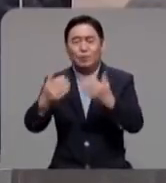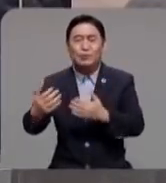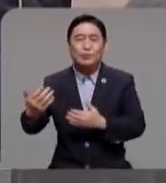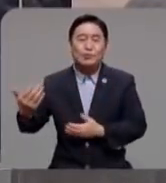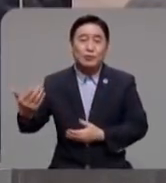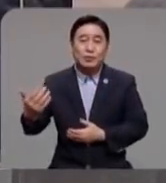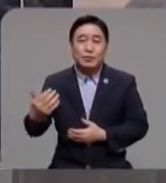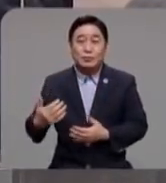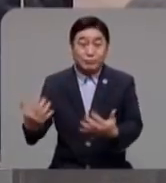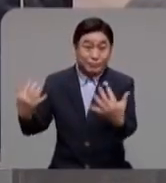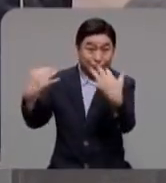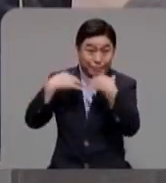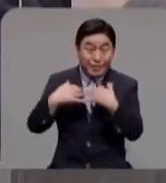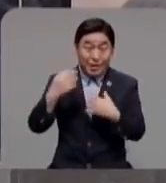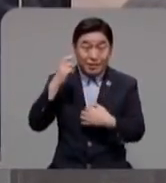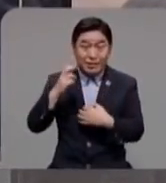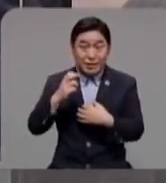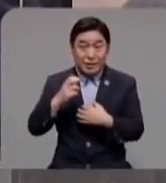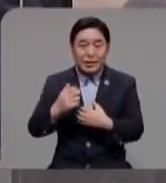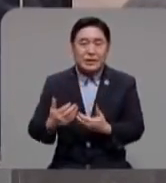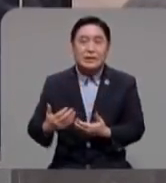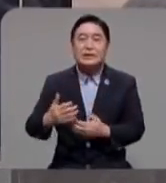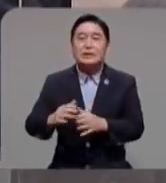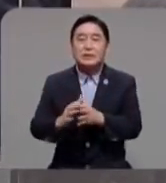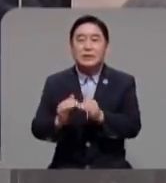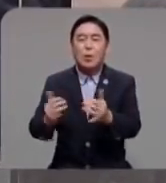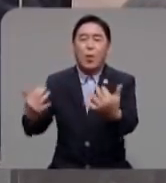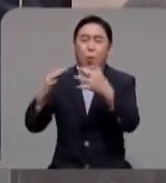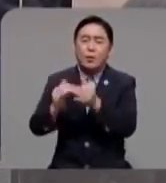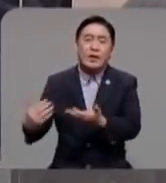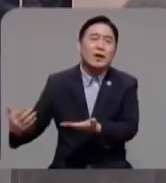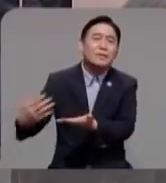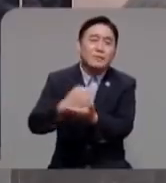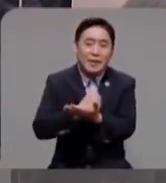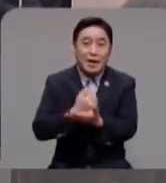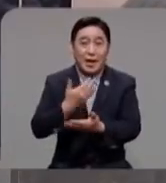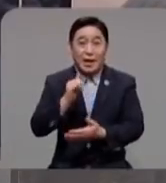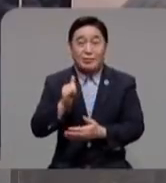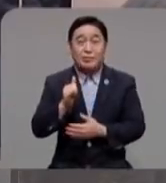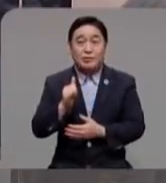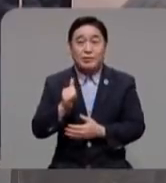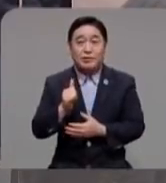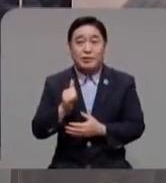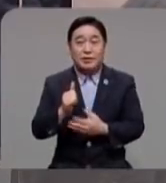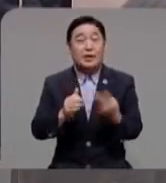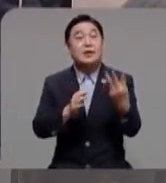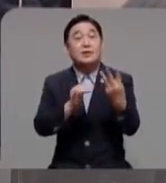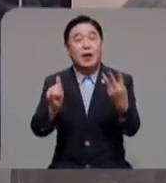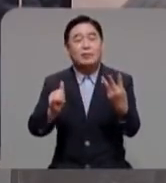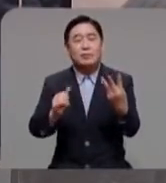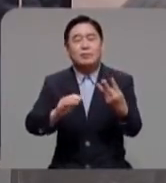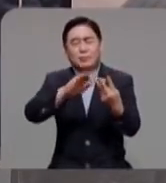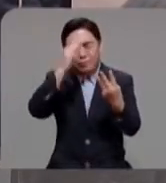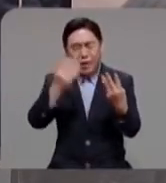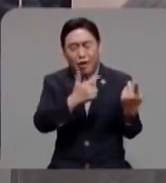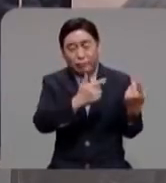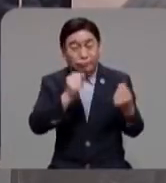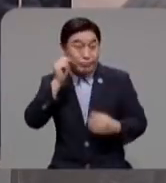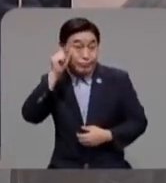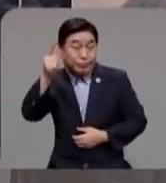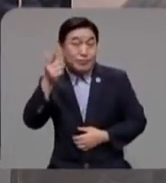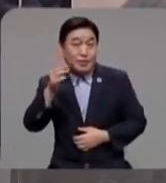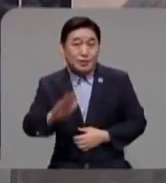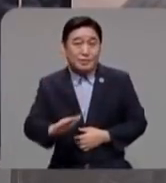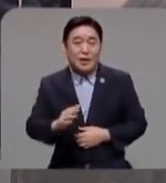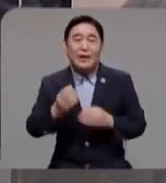있는데 그분들을 담을 수 있는 그릇으로는 사실은 이제 우리 세 분 다 훌륭하시고 하지만